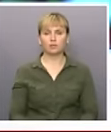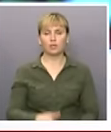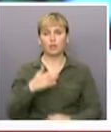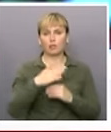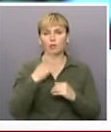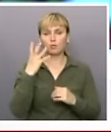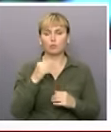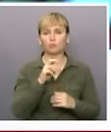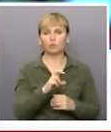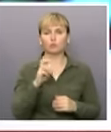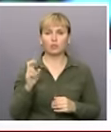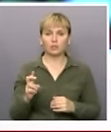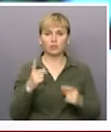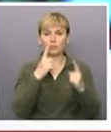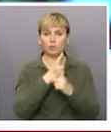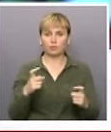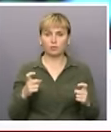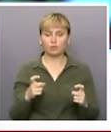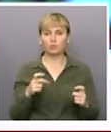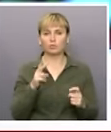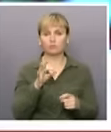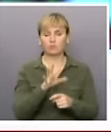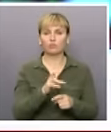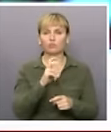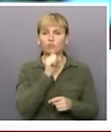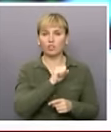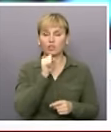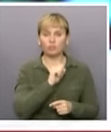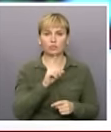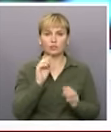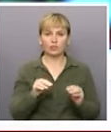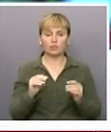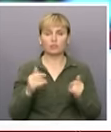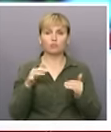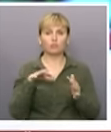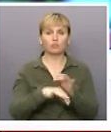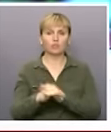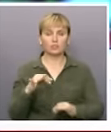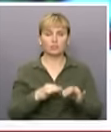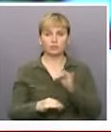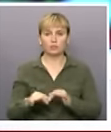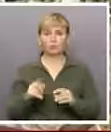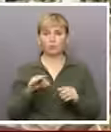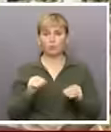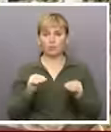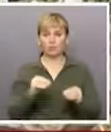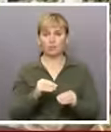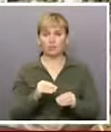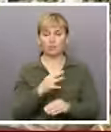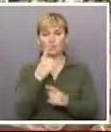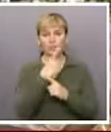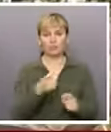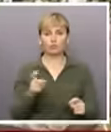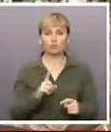Аким Алматы Бауыржан Байбек призвал публично порицать воров зеленых насаждений. Сегодня в ходе выездного совещания по посадкам подрядчики заявили,